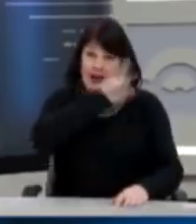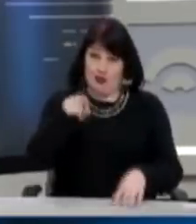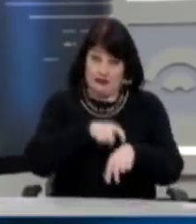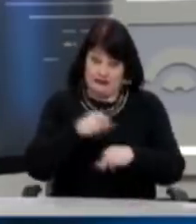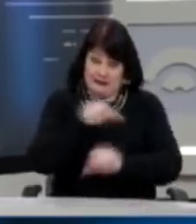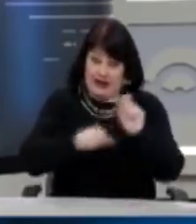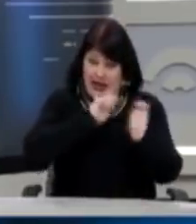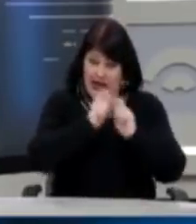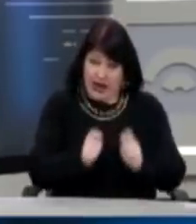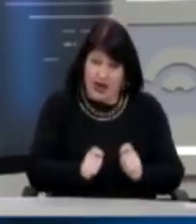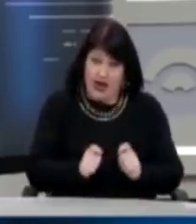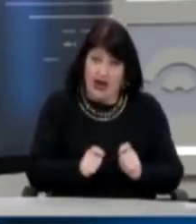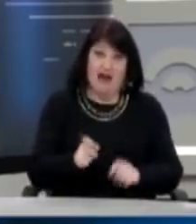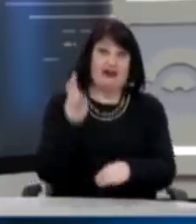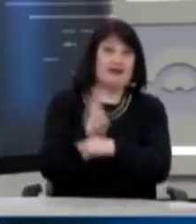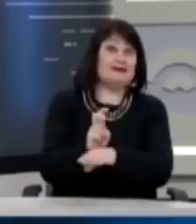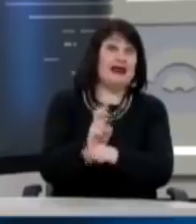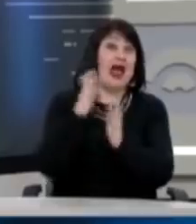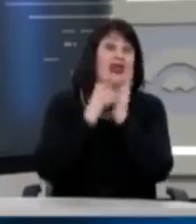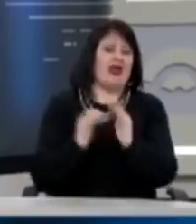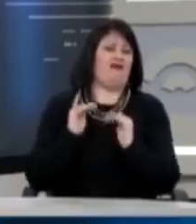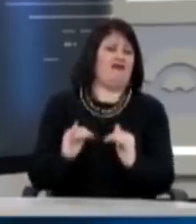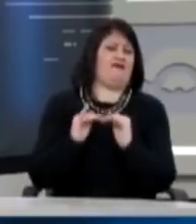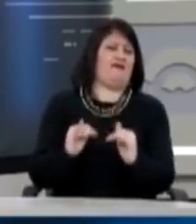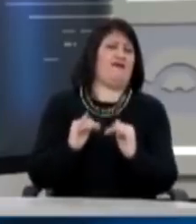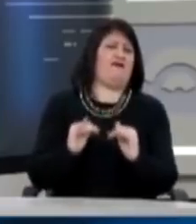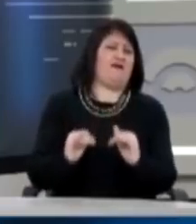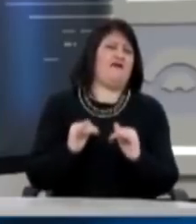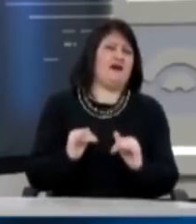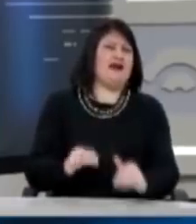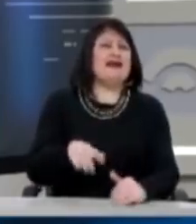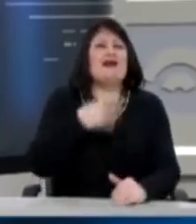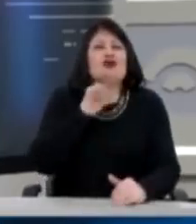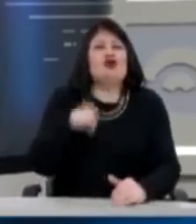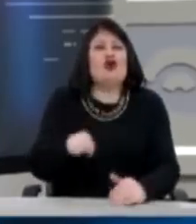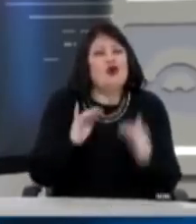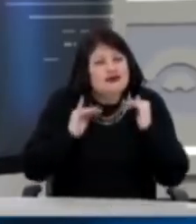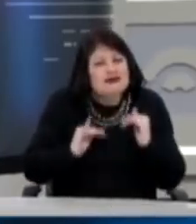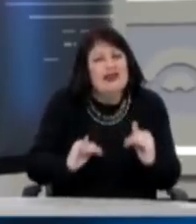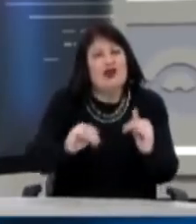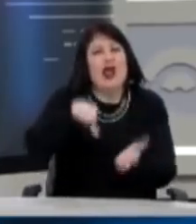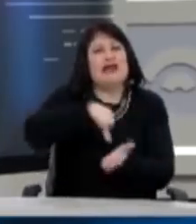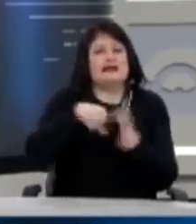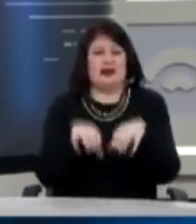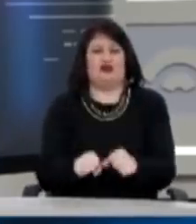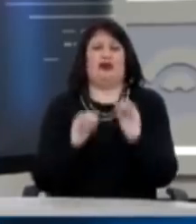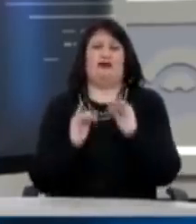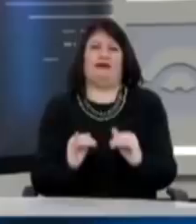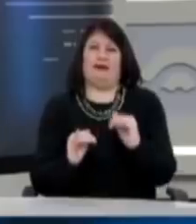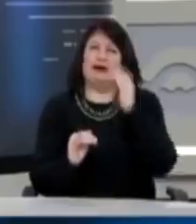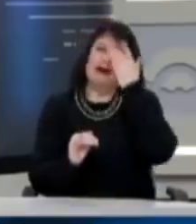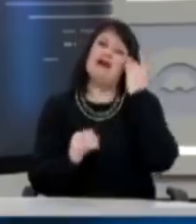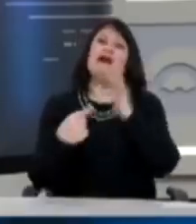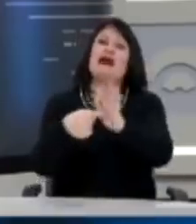μόνο δεν ακούμπησαν αυτά τα άρθρα, αλλά έγιναν για να διασφαλιστεί η σταθερότητα της αστικής εξουσίας και